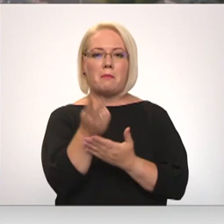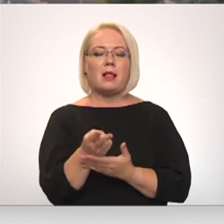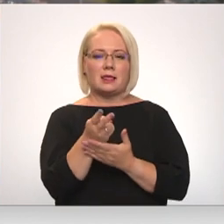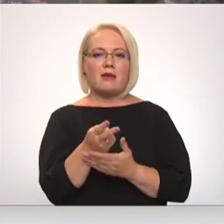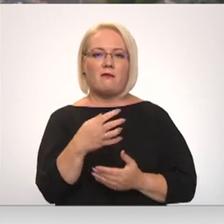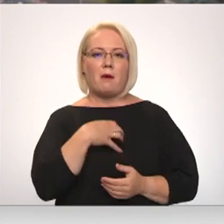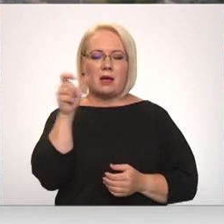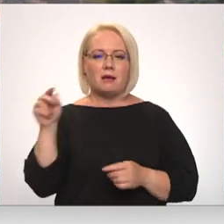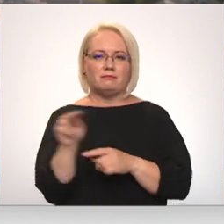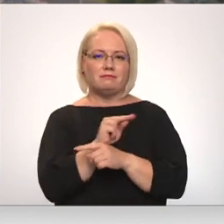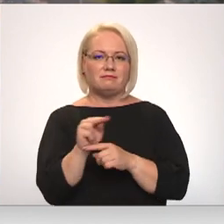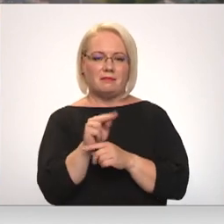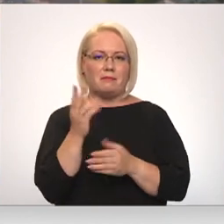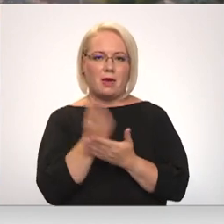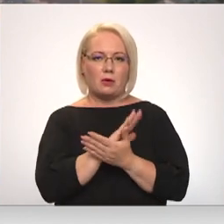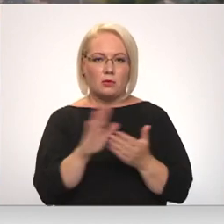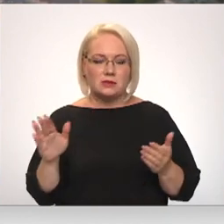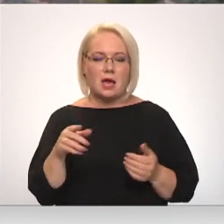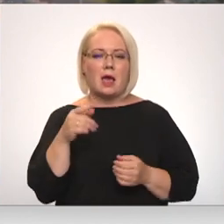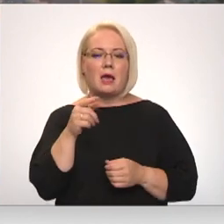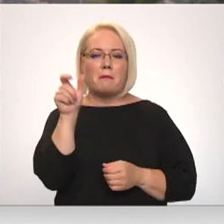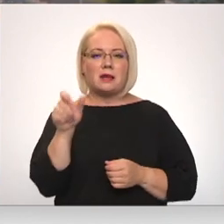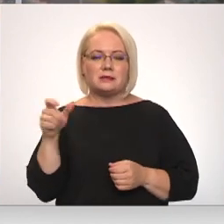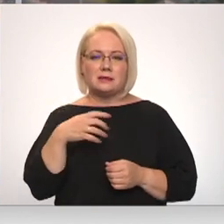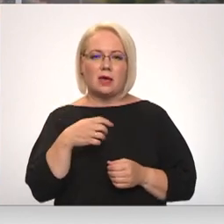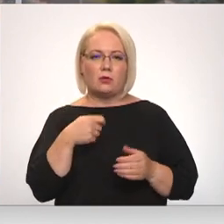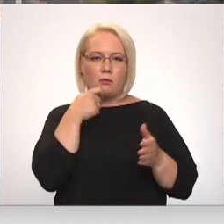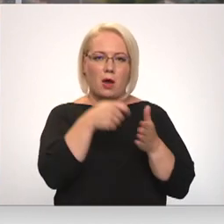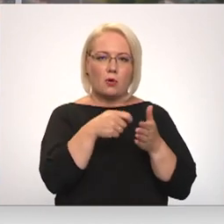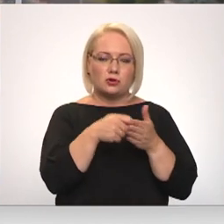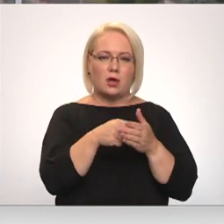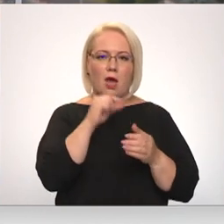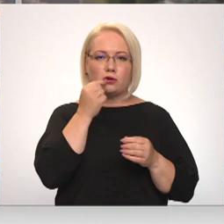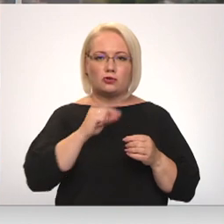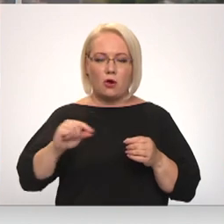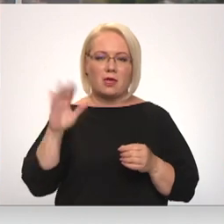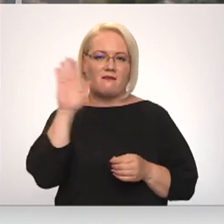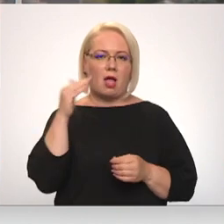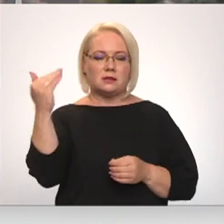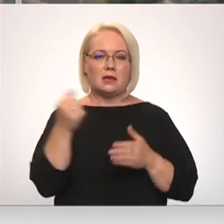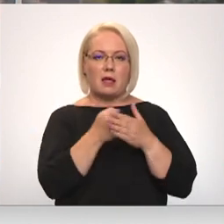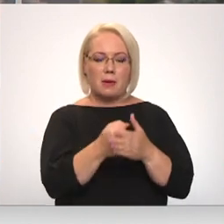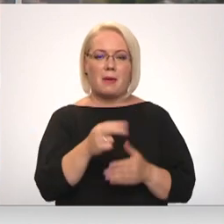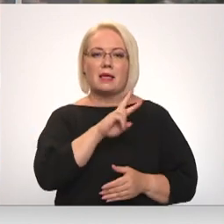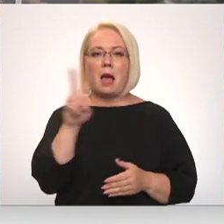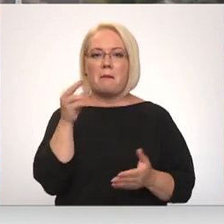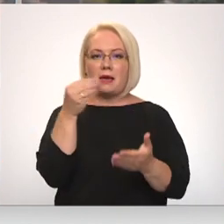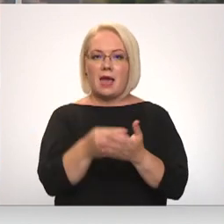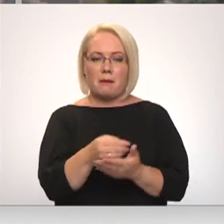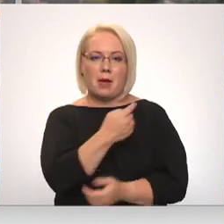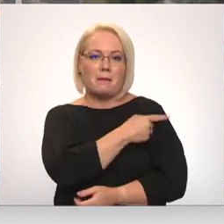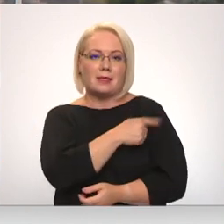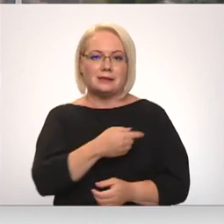aprūpē ir beigusies. Pacientu barošanā ar zondi tagad ir valsts atbalsts, bet tiem, kam ir jāpērk speciālā medicīniskā